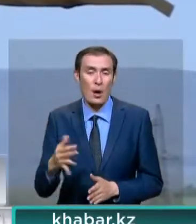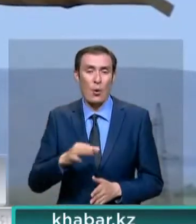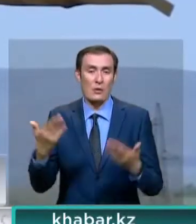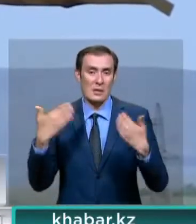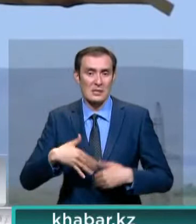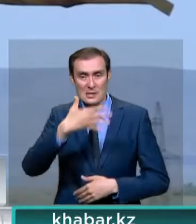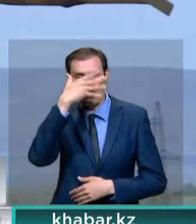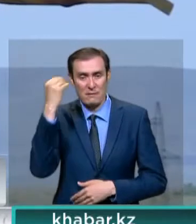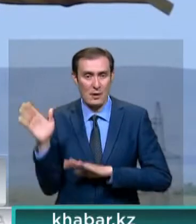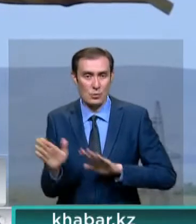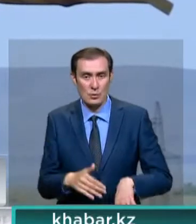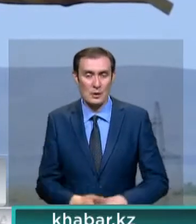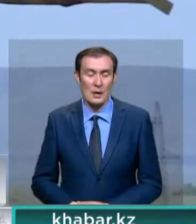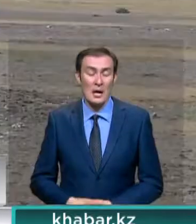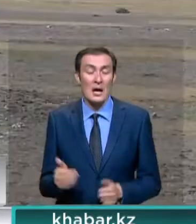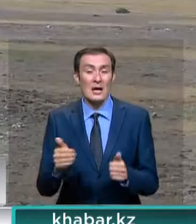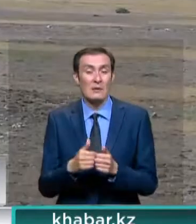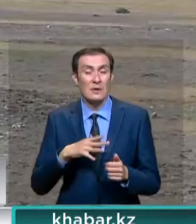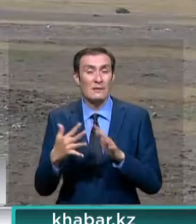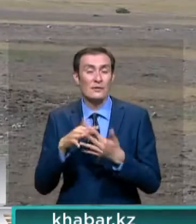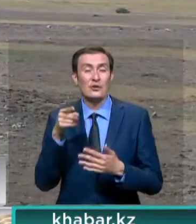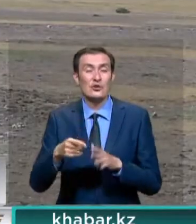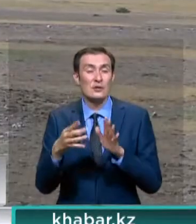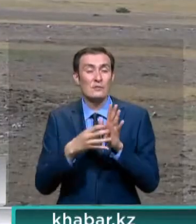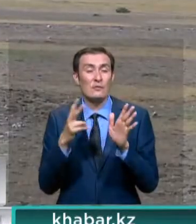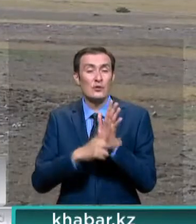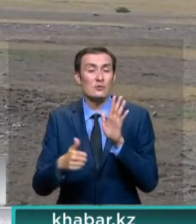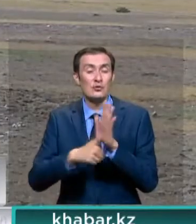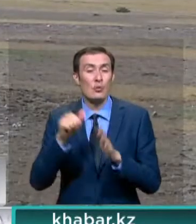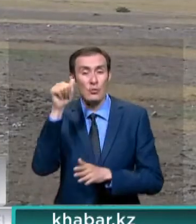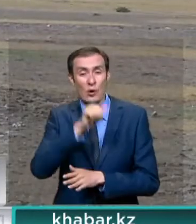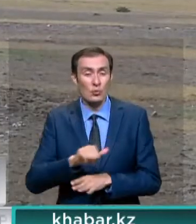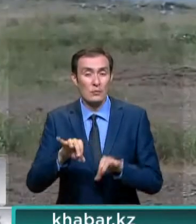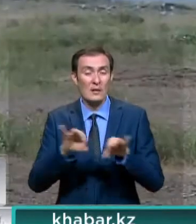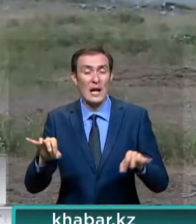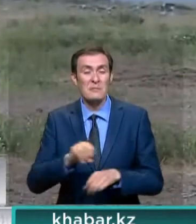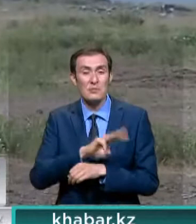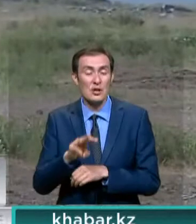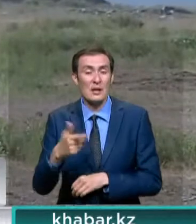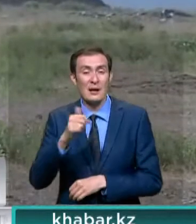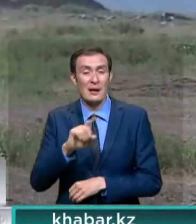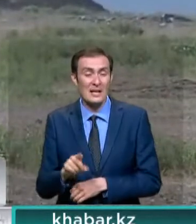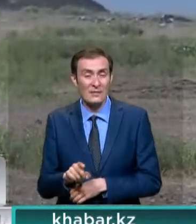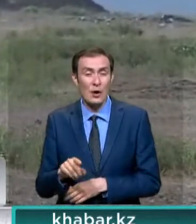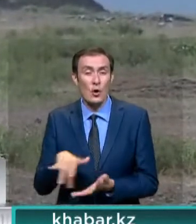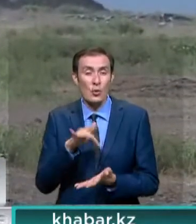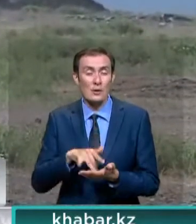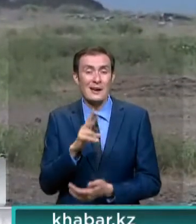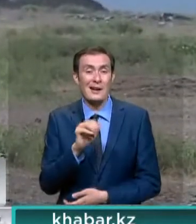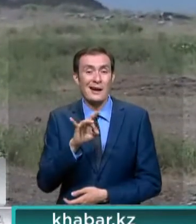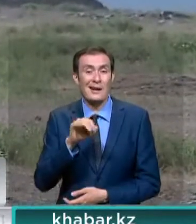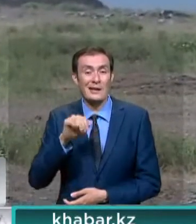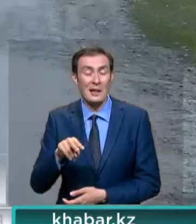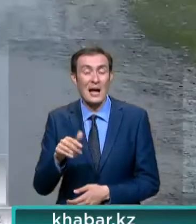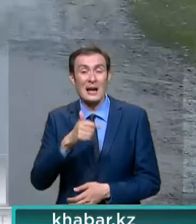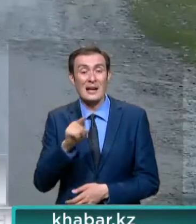Газопровод, который проходит возле села Майтубе, протянули еще в 1986 году для обеспечения голубым топливом моногорода Каратау. А